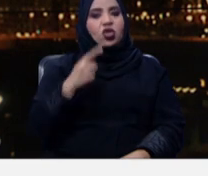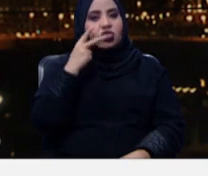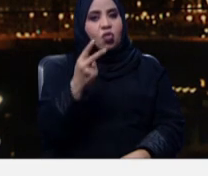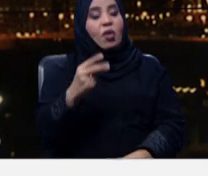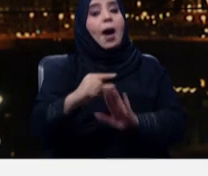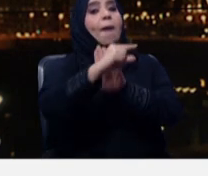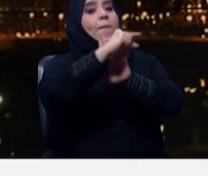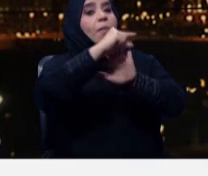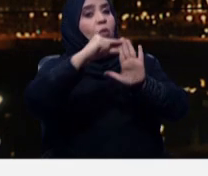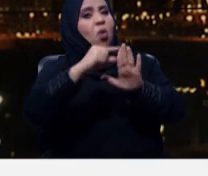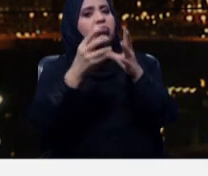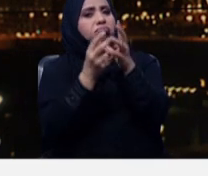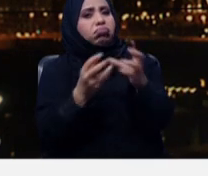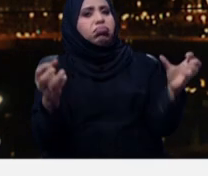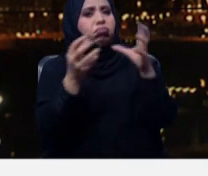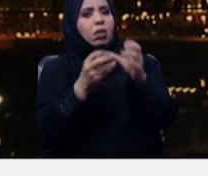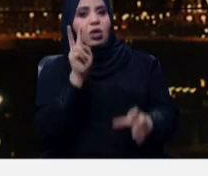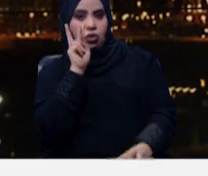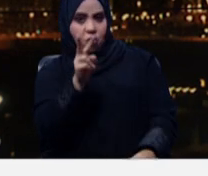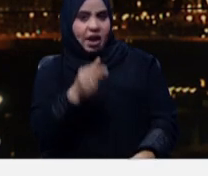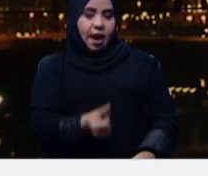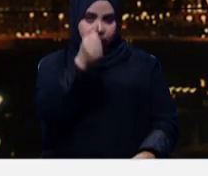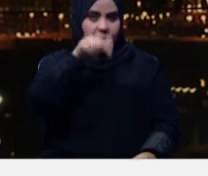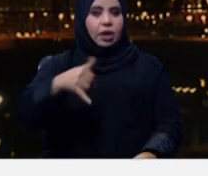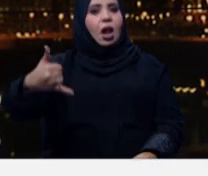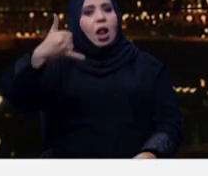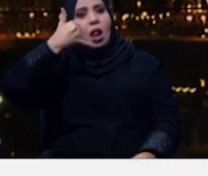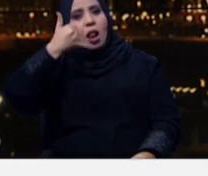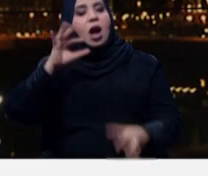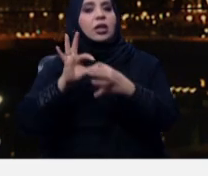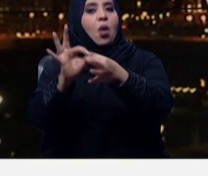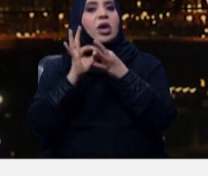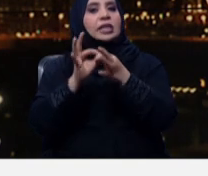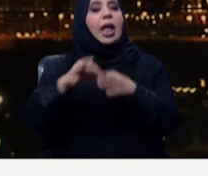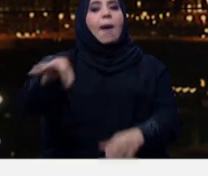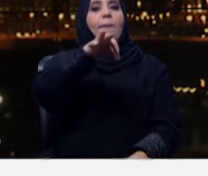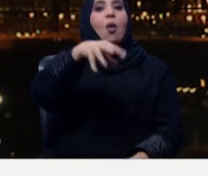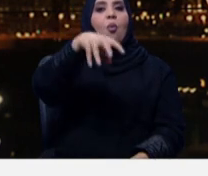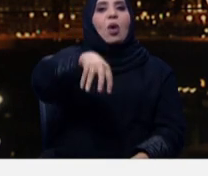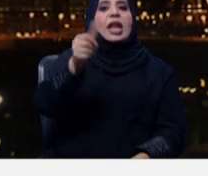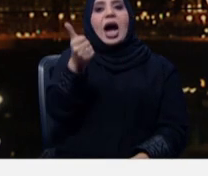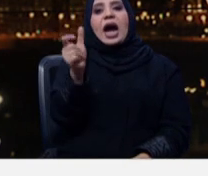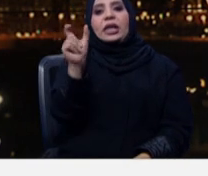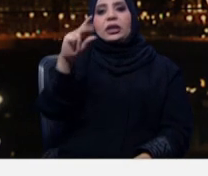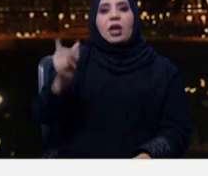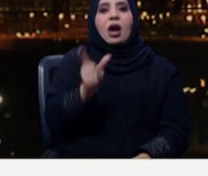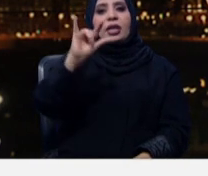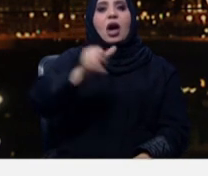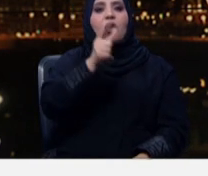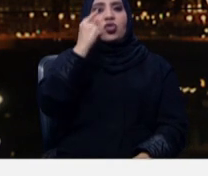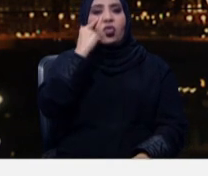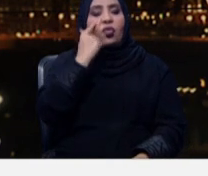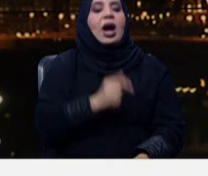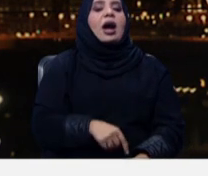والدولية. وحول هذا الموضوع يسرنا أن يكون معنا عبر الهاتف من أنطاليا سعادة النائب بدر